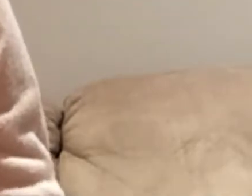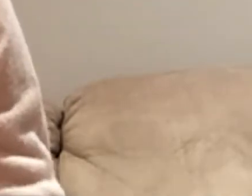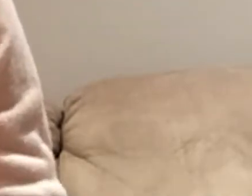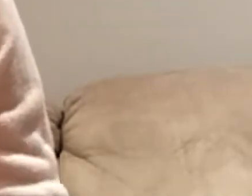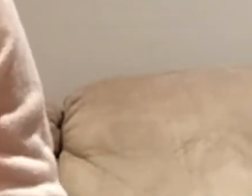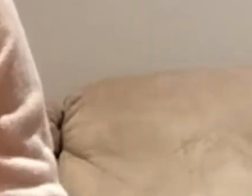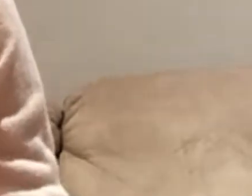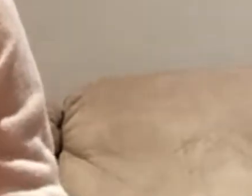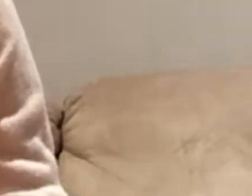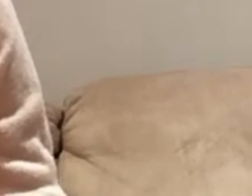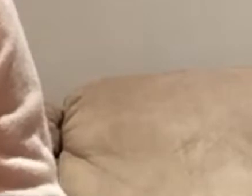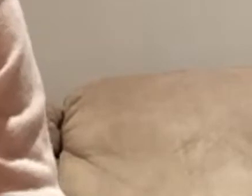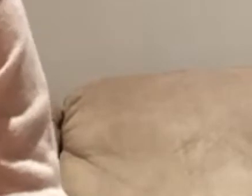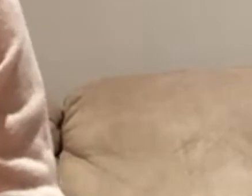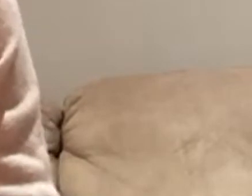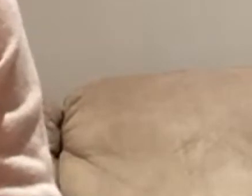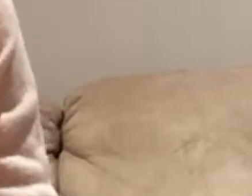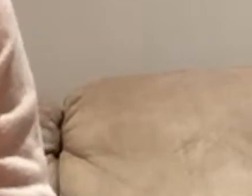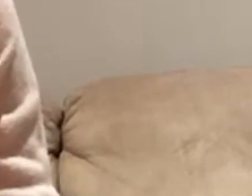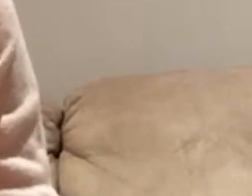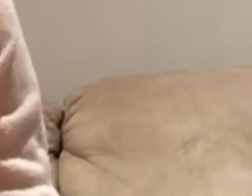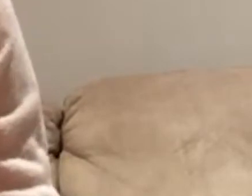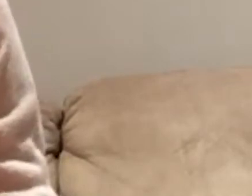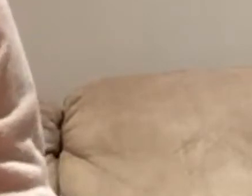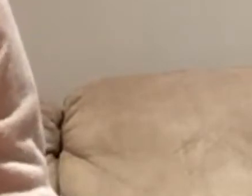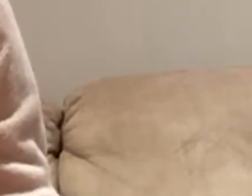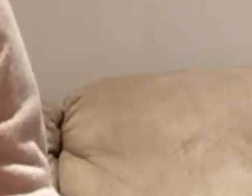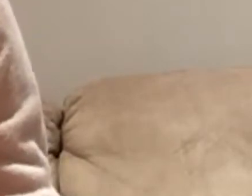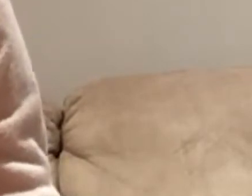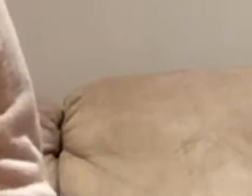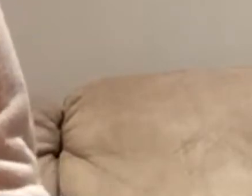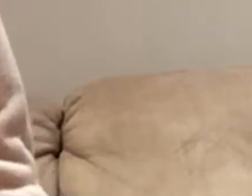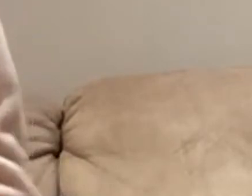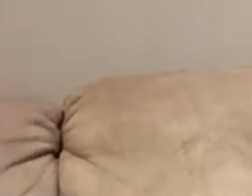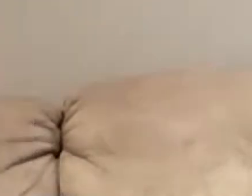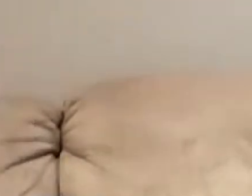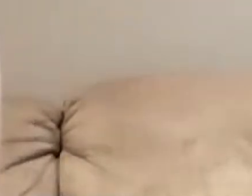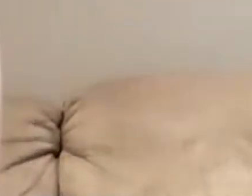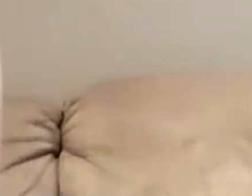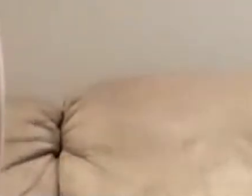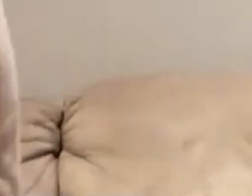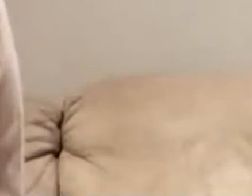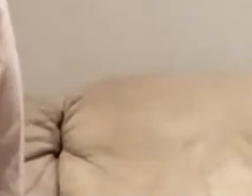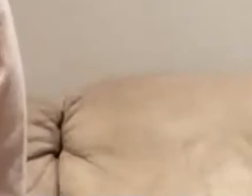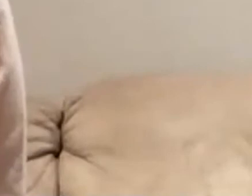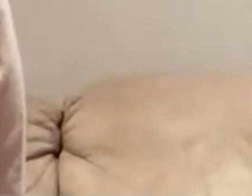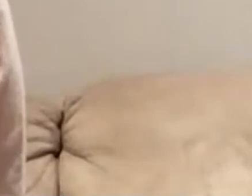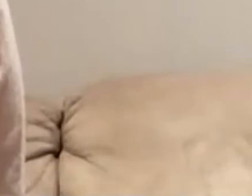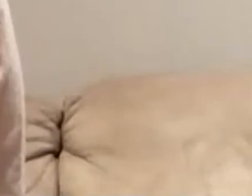des fois, on part avec le désir d'une seule personne, comme là, c'était le désir de France Geoffroy, de créer quelque chose.